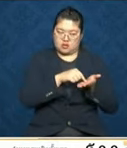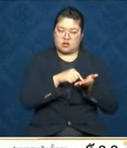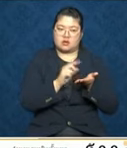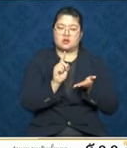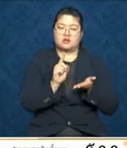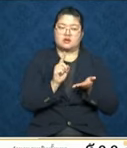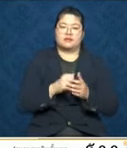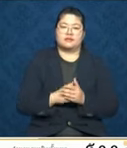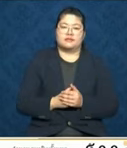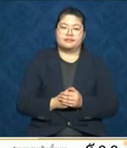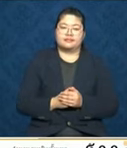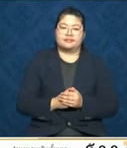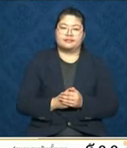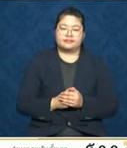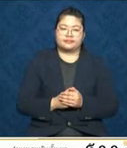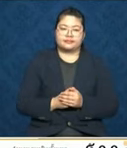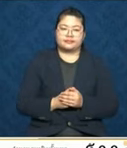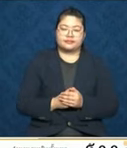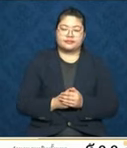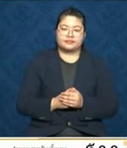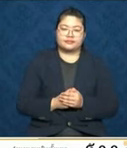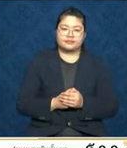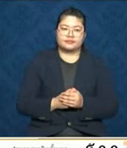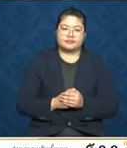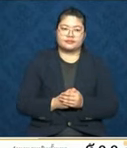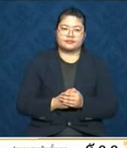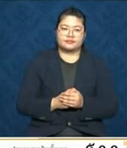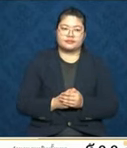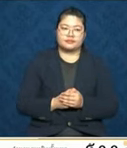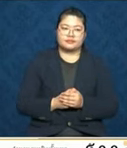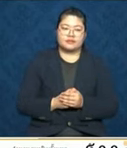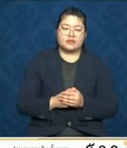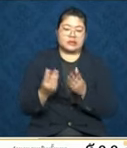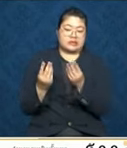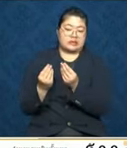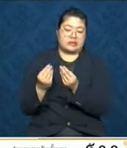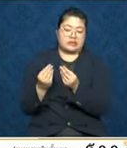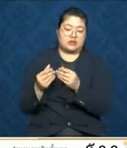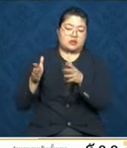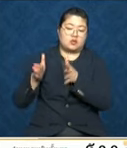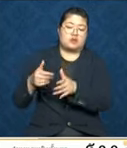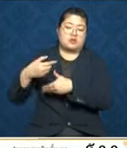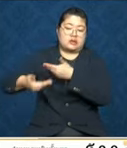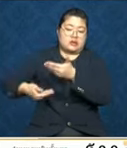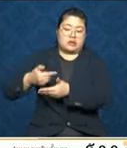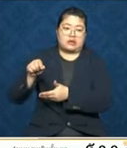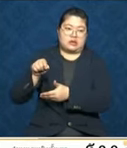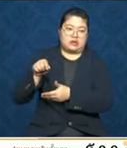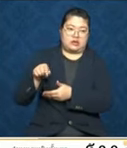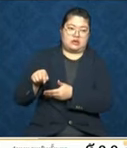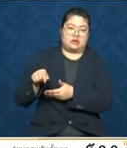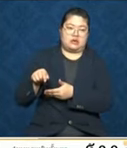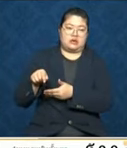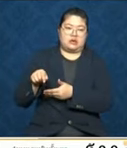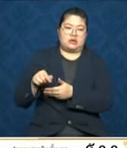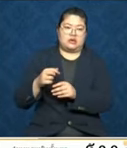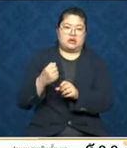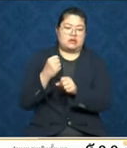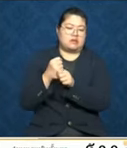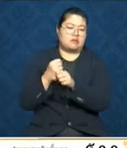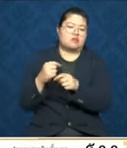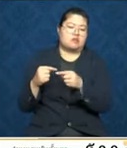ารได้ไปเอาในหน้าค้าที่ดินนะครับชาวบ้านในพื้นที่เป็นทรัพย์รับงานต่อปราก